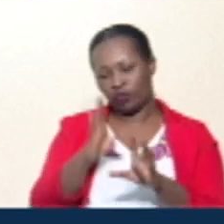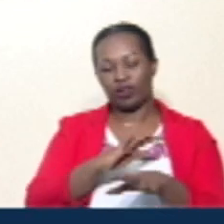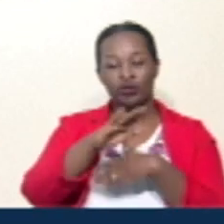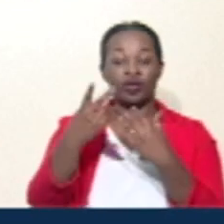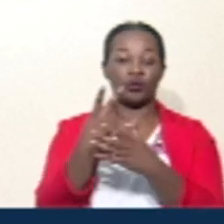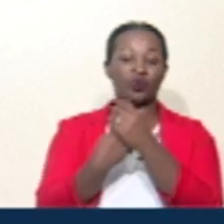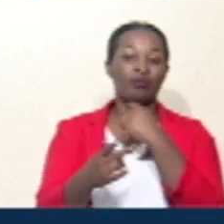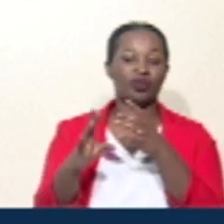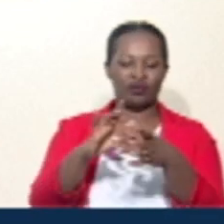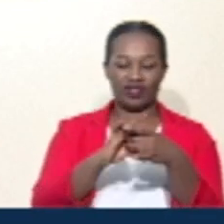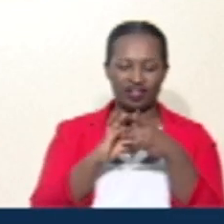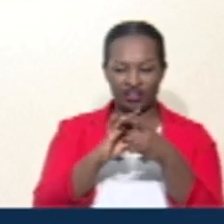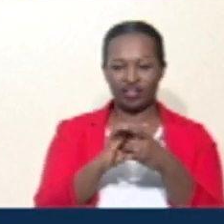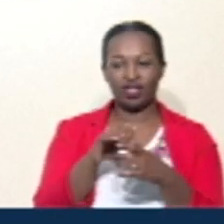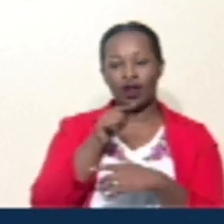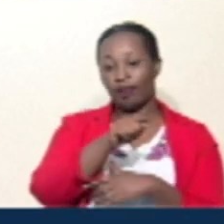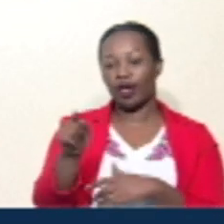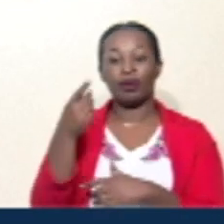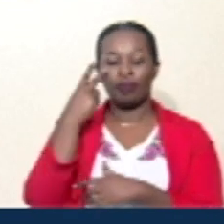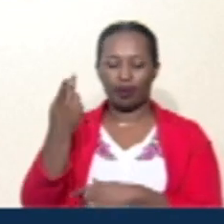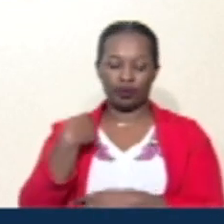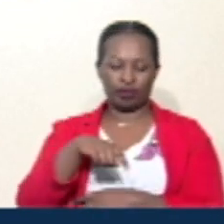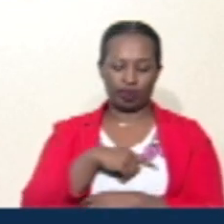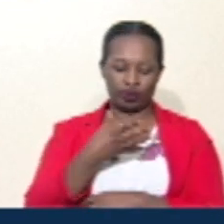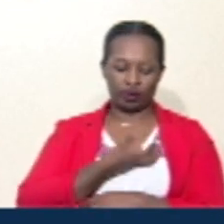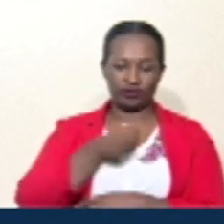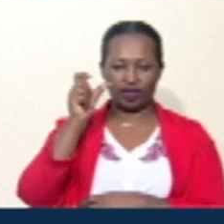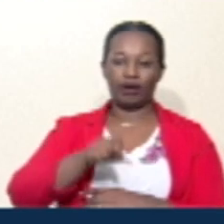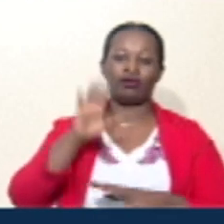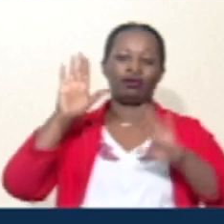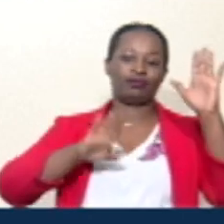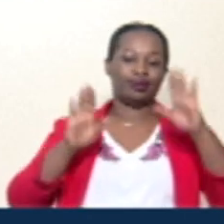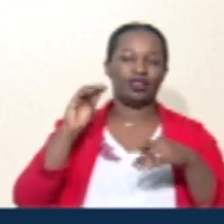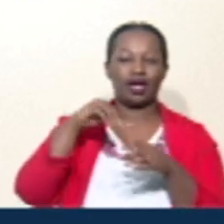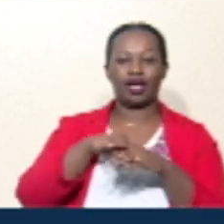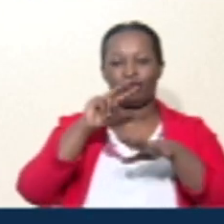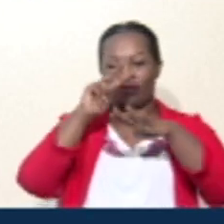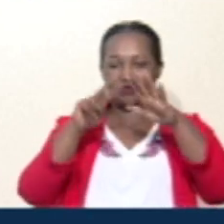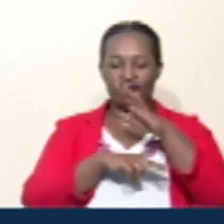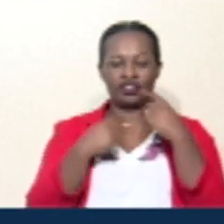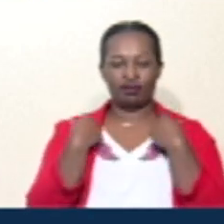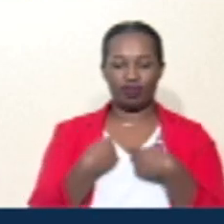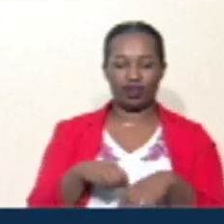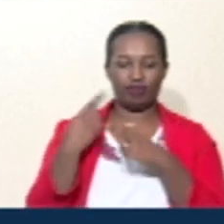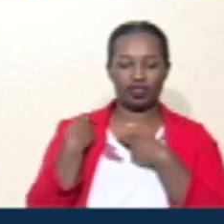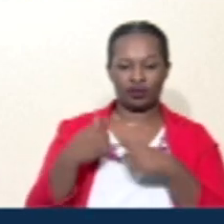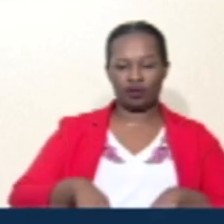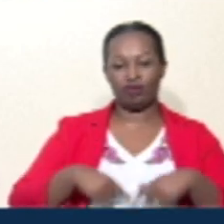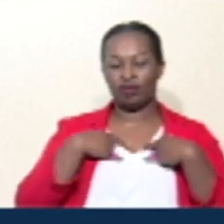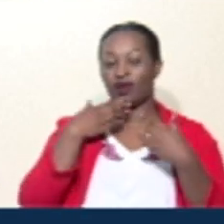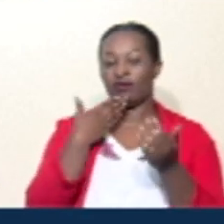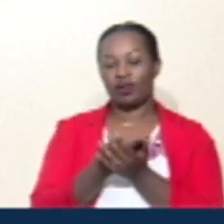ngo mwabibonye, twari dufite abari barayitabiriye bagizwe n'abavisimeya bashinzwe imibereho myiza